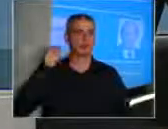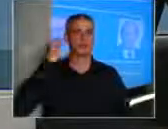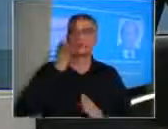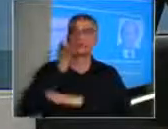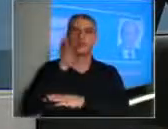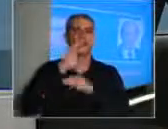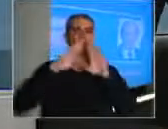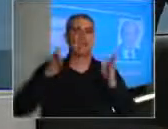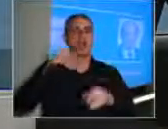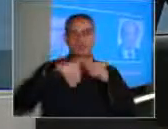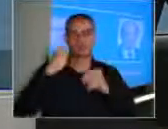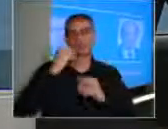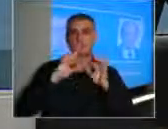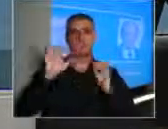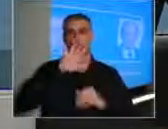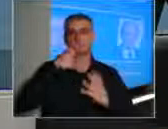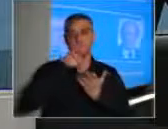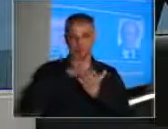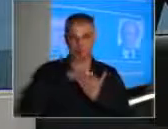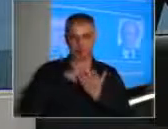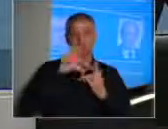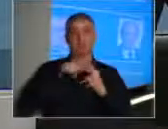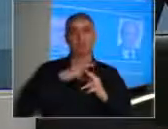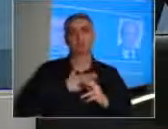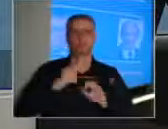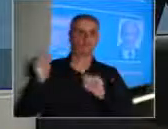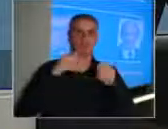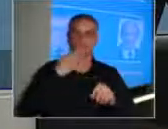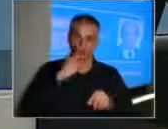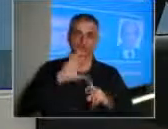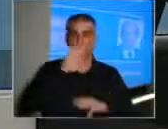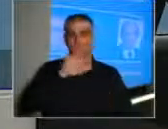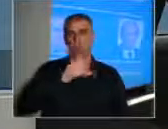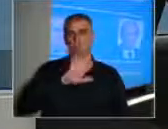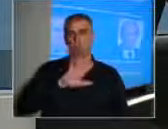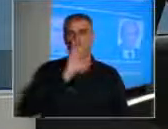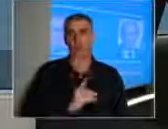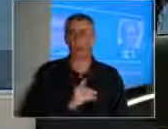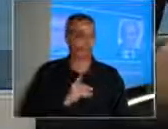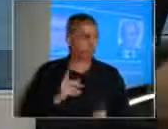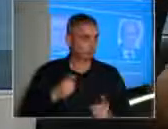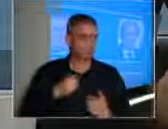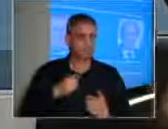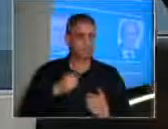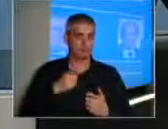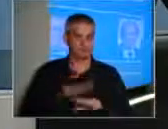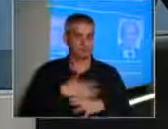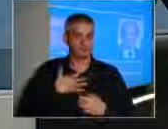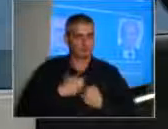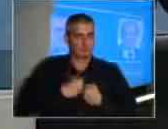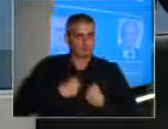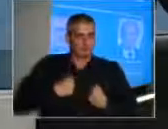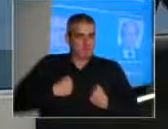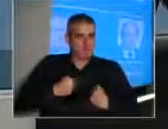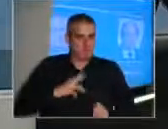קלפיות, תחילה באזור המרכז, ואז בשאיפה לירושלים ואולי גם לדרום. במתח? אני מאוד אוהב את המפגש עם הציבור. אתה מרגיש את